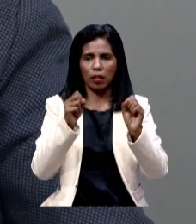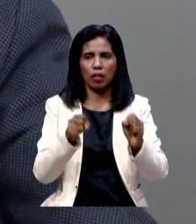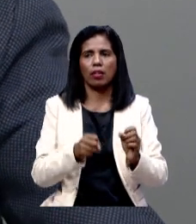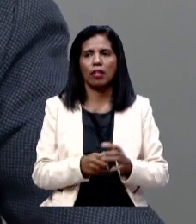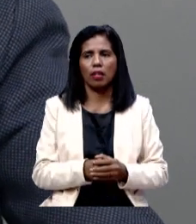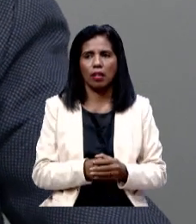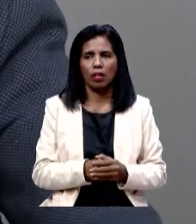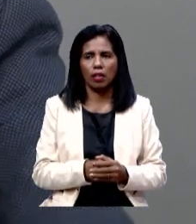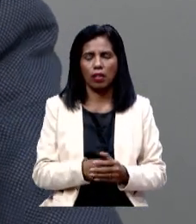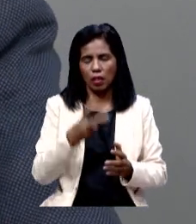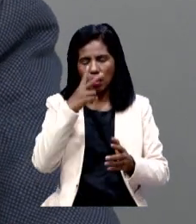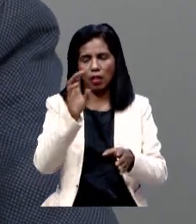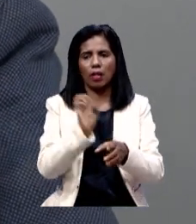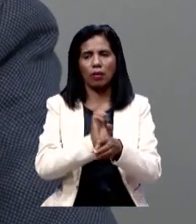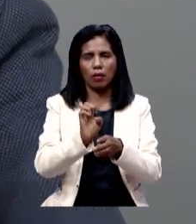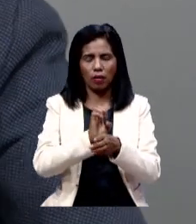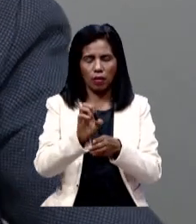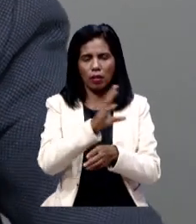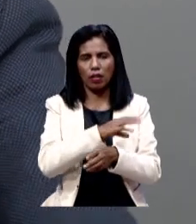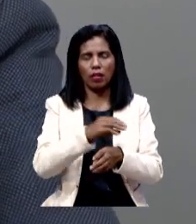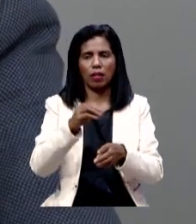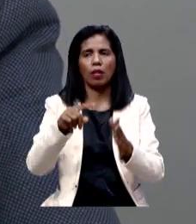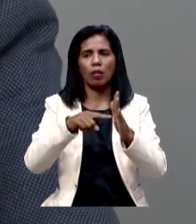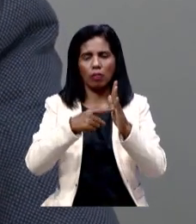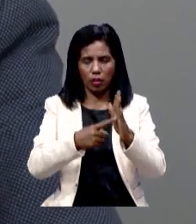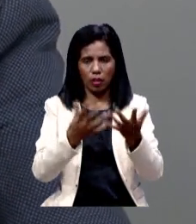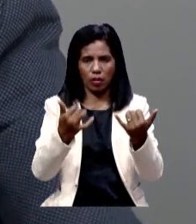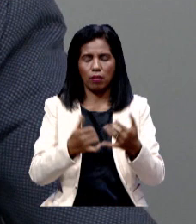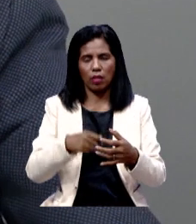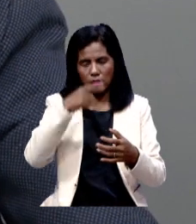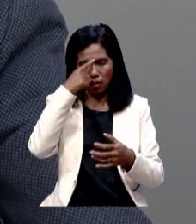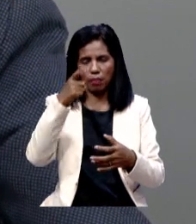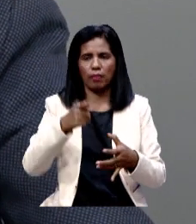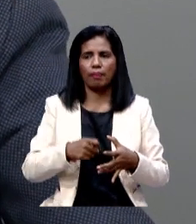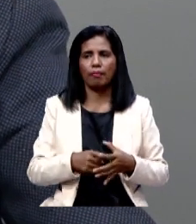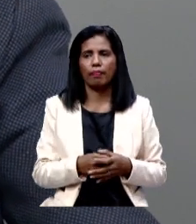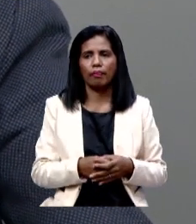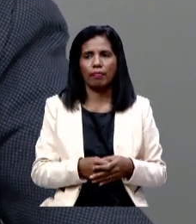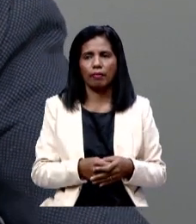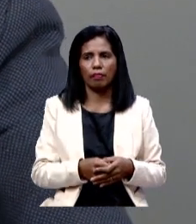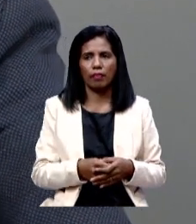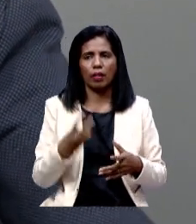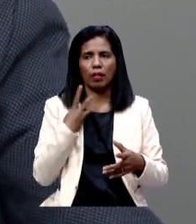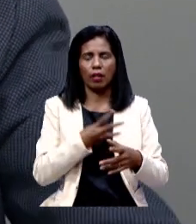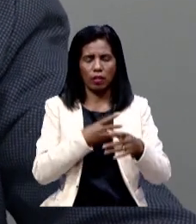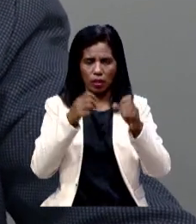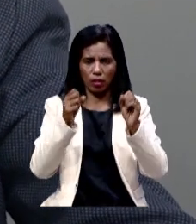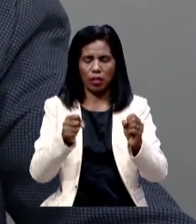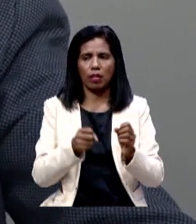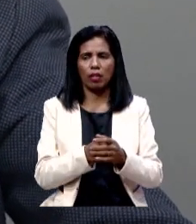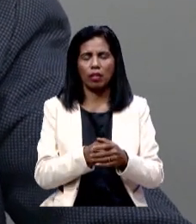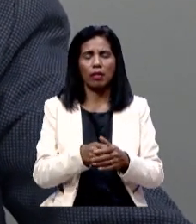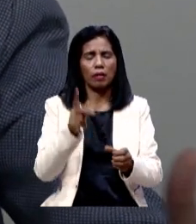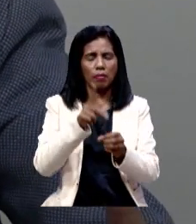derzi ika ekonomia ne ba sektor produktif sira. Hahu keren agora, tamba ita teng inventariza, depois de mina no